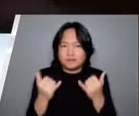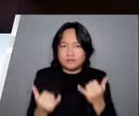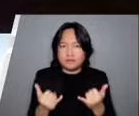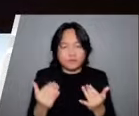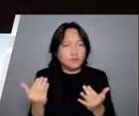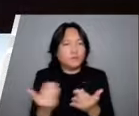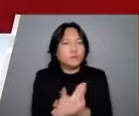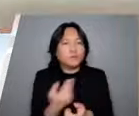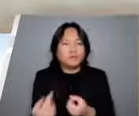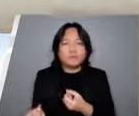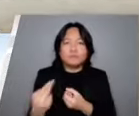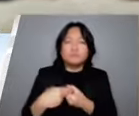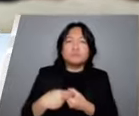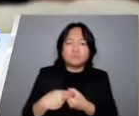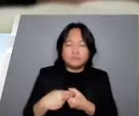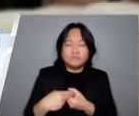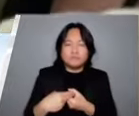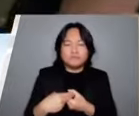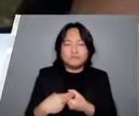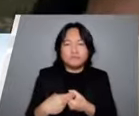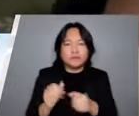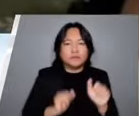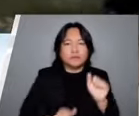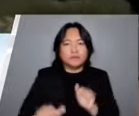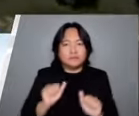na Black Rider. Cut!